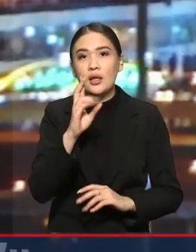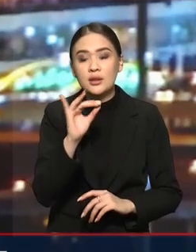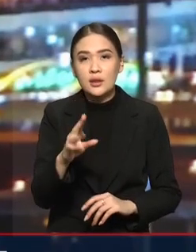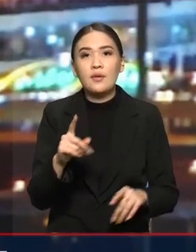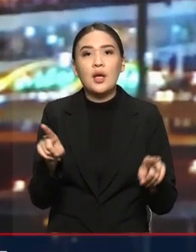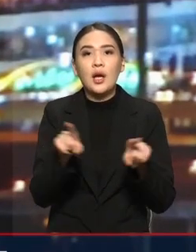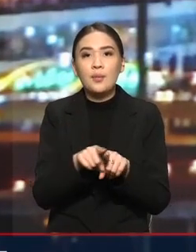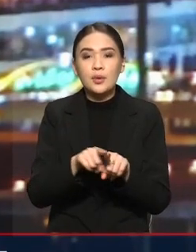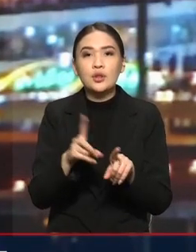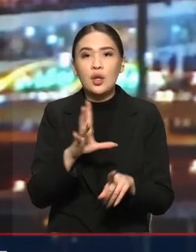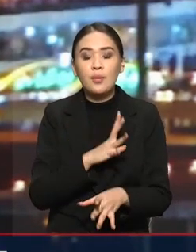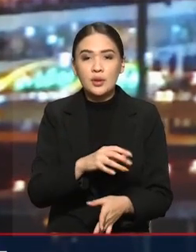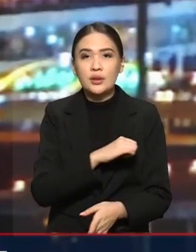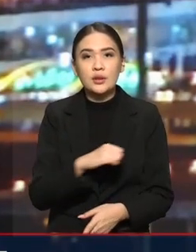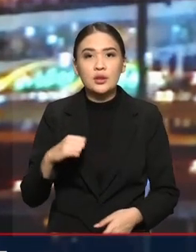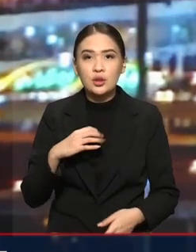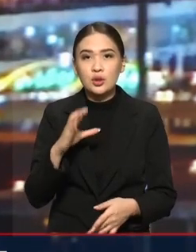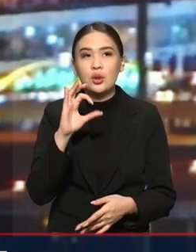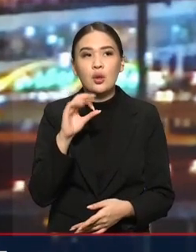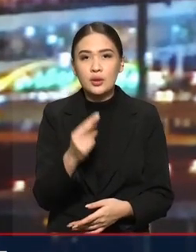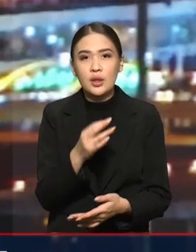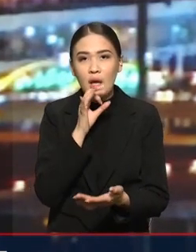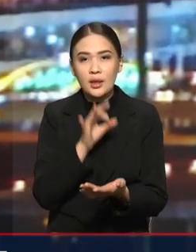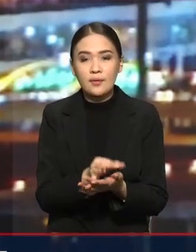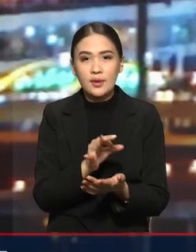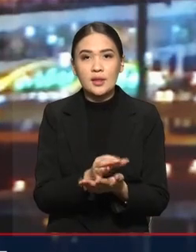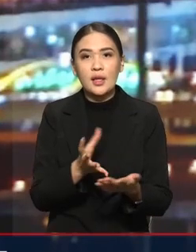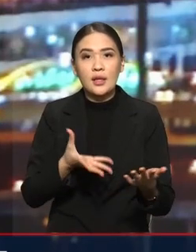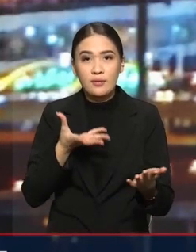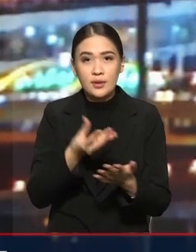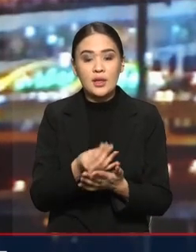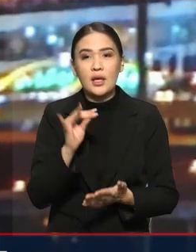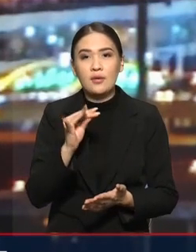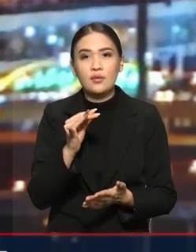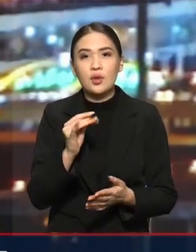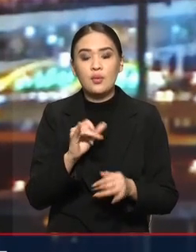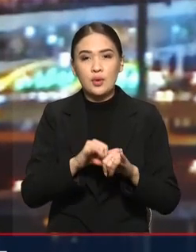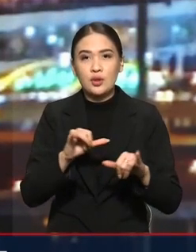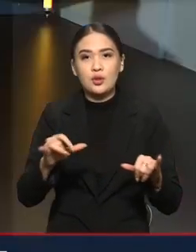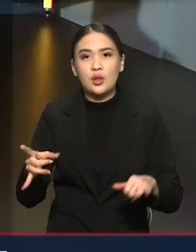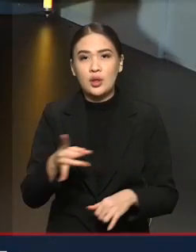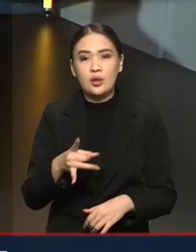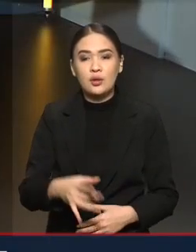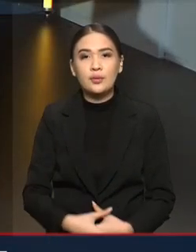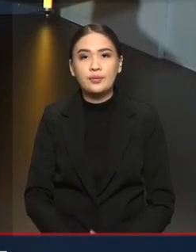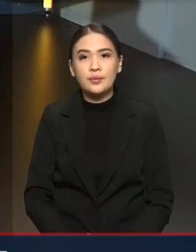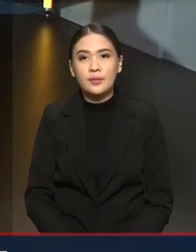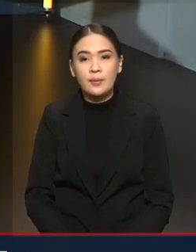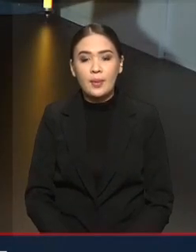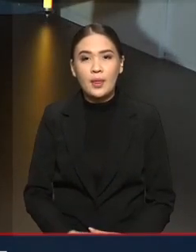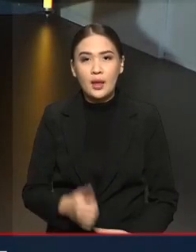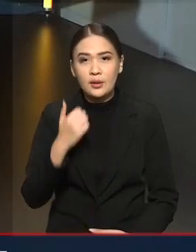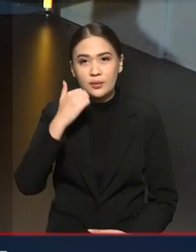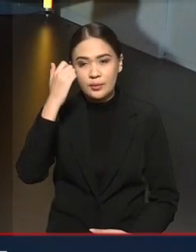и повёл себя как социально ответственный инвестор и вложил денег в развитие региона Спасибо канат бе сибач за